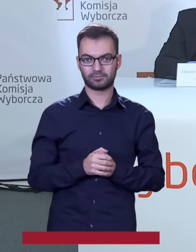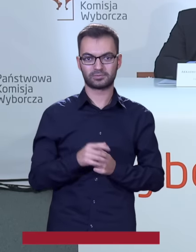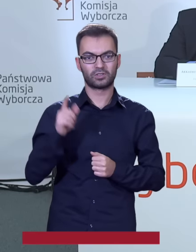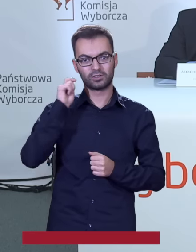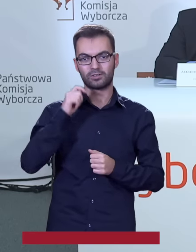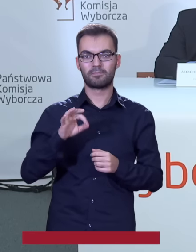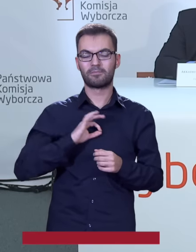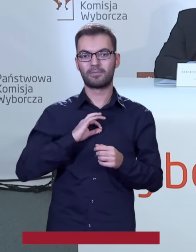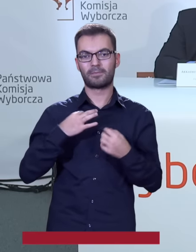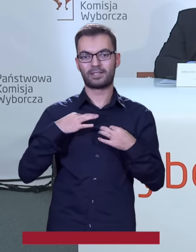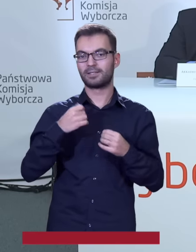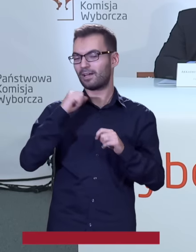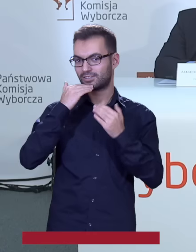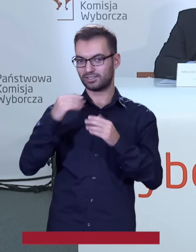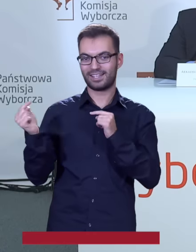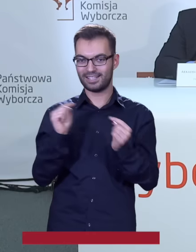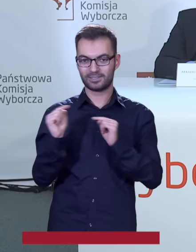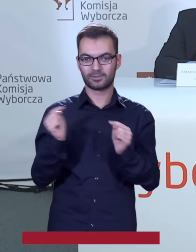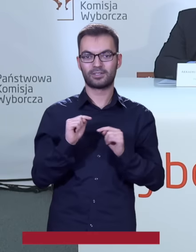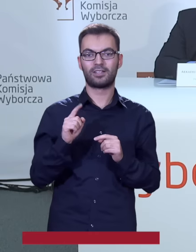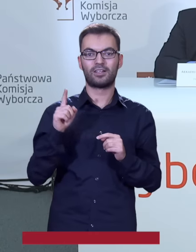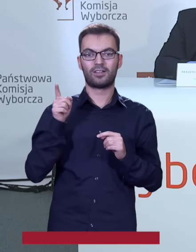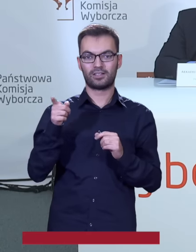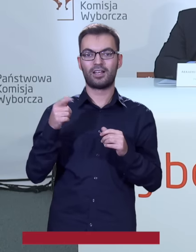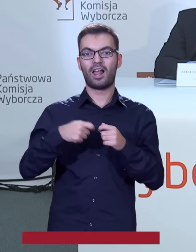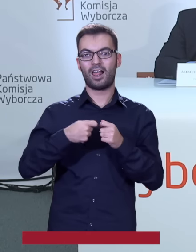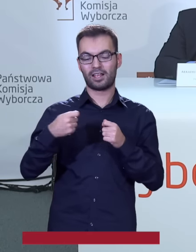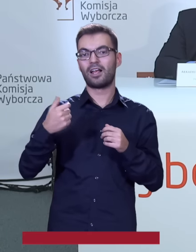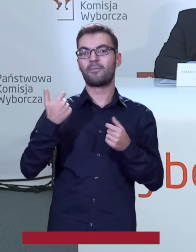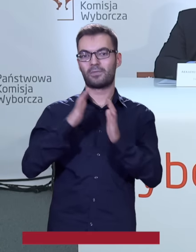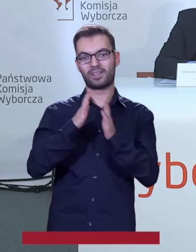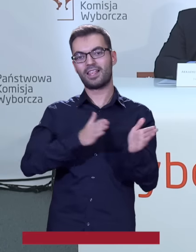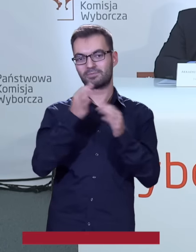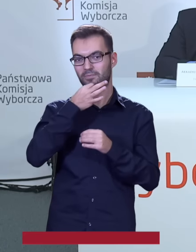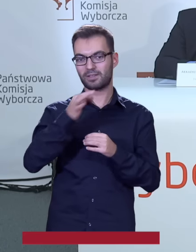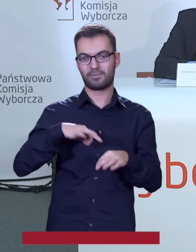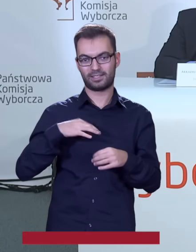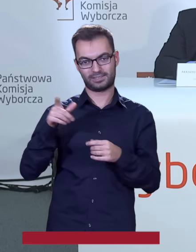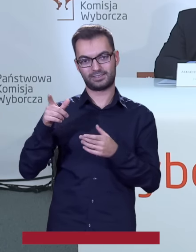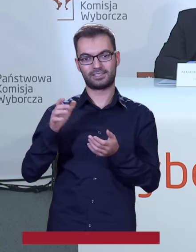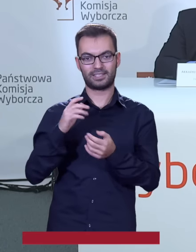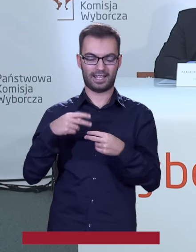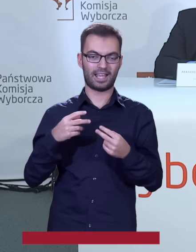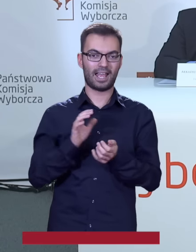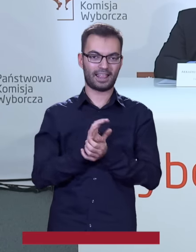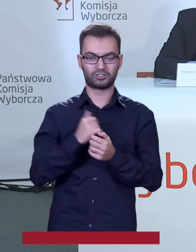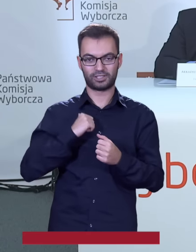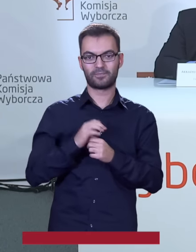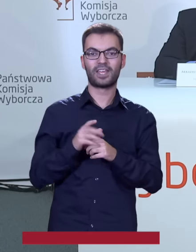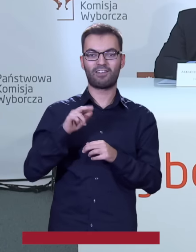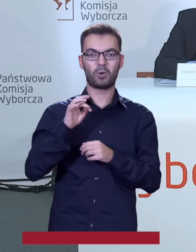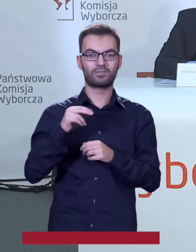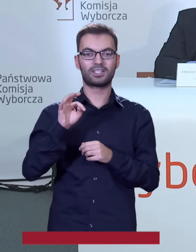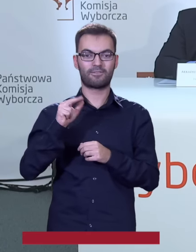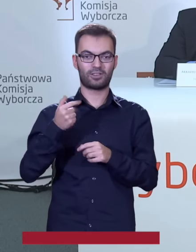Pani redaktor, bardzo dziękuję za dyskusję, która się rozwija. Bardzo proszę, kolejne pytanie. Pan redaktor czeka tutaj już. Tak. Rafał Poniatowski, TVN24.